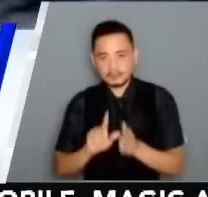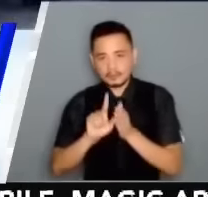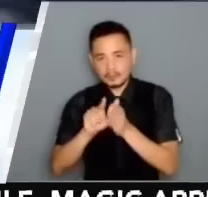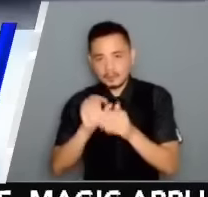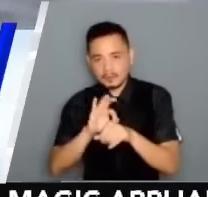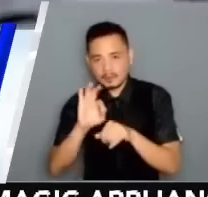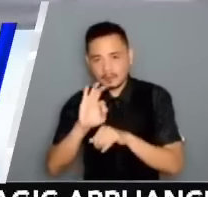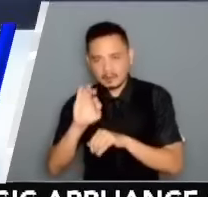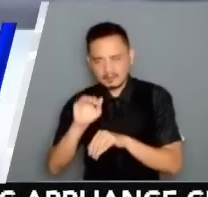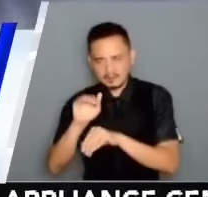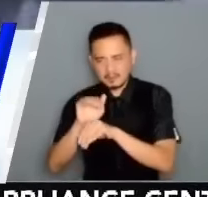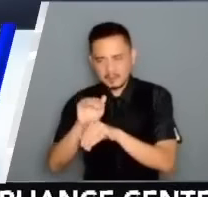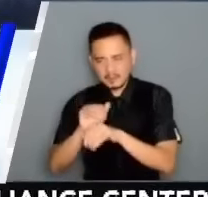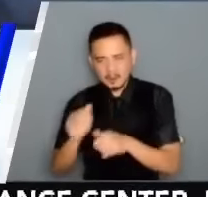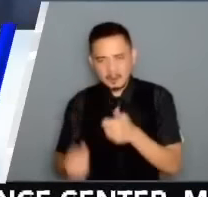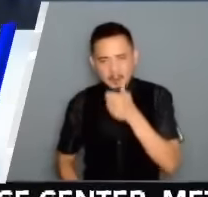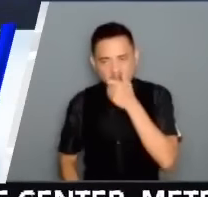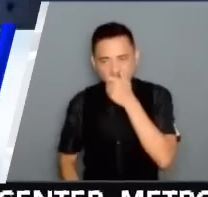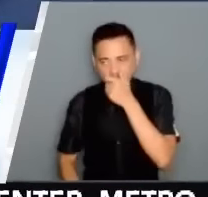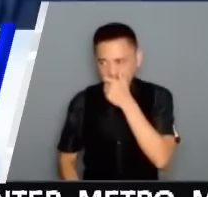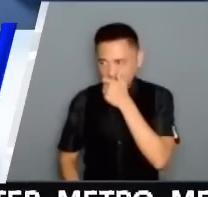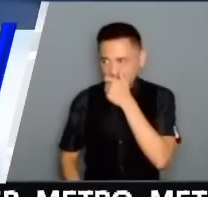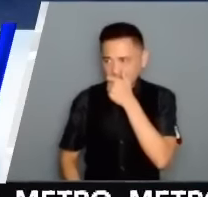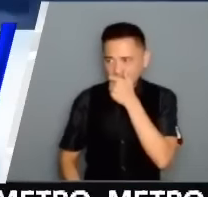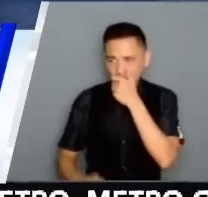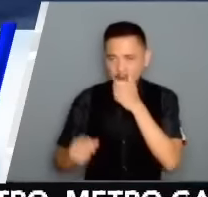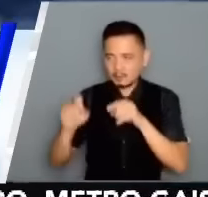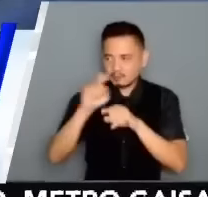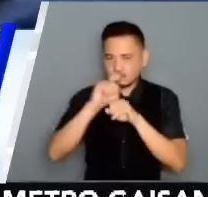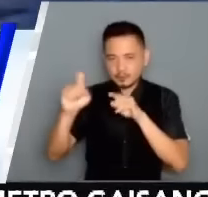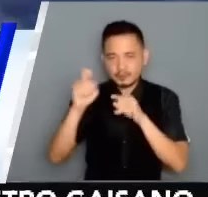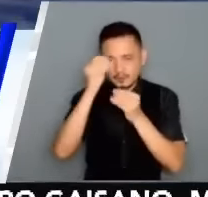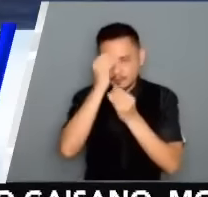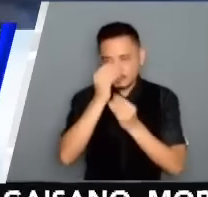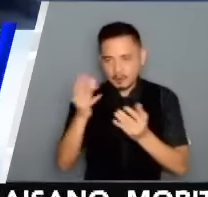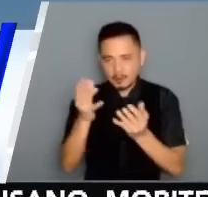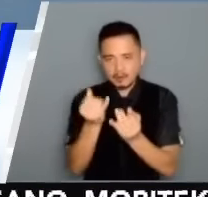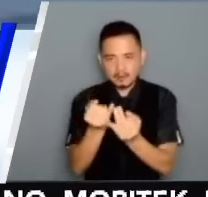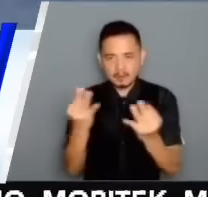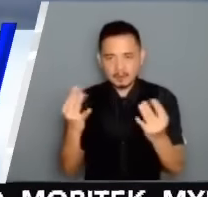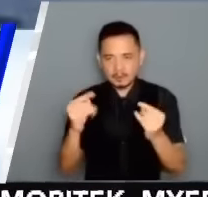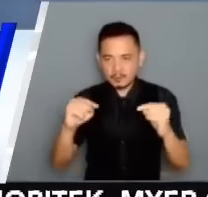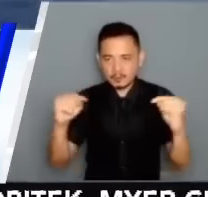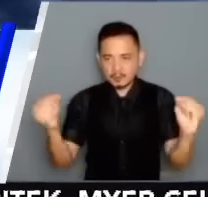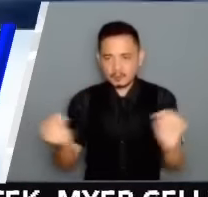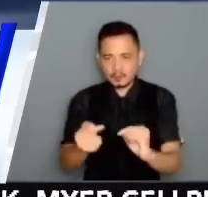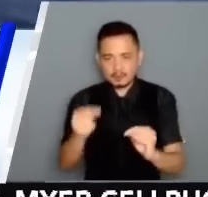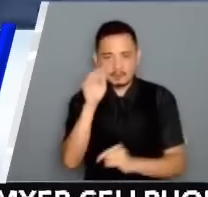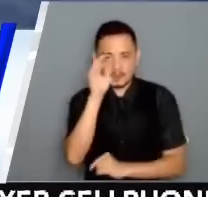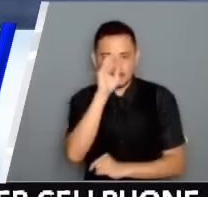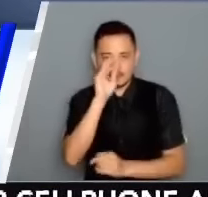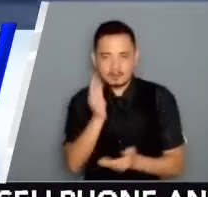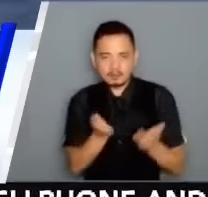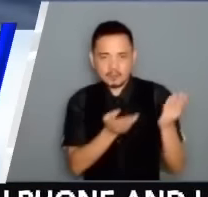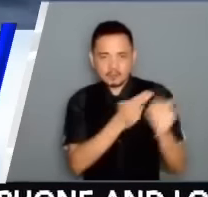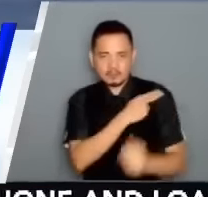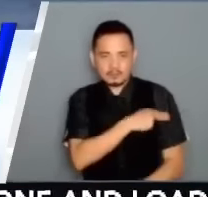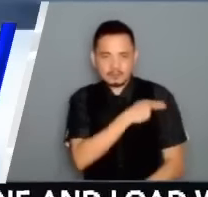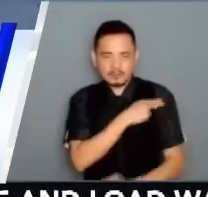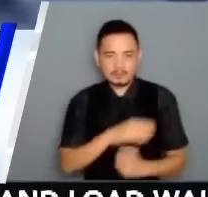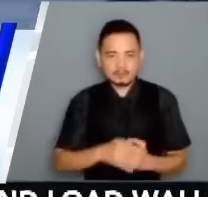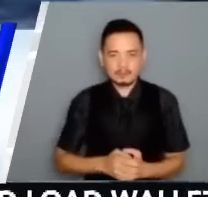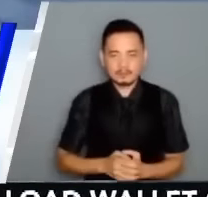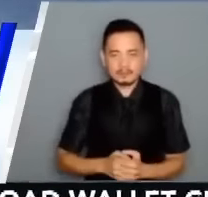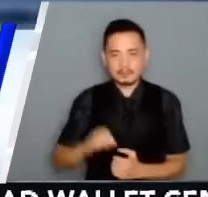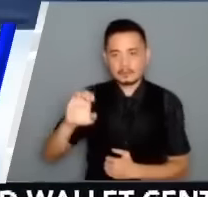Cabra para ipaalam na may mga nasugatang Pilipino na dinala sa BRP Sierra Madre. Ayon sa radio message ng China Coast Guard,